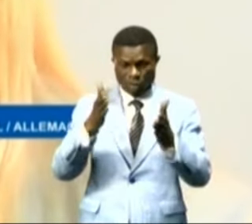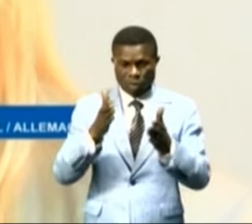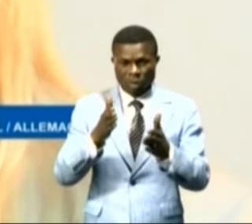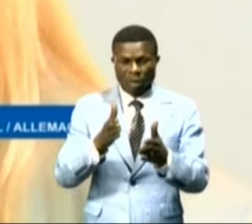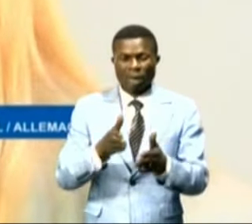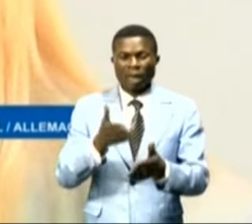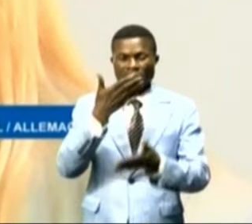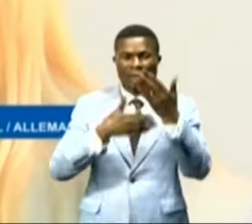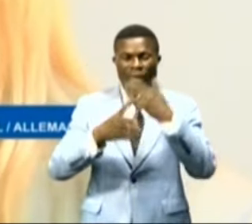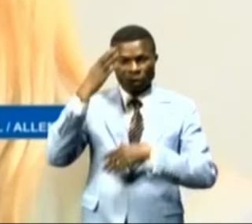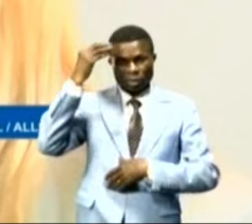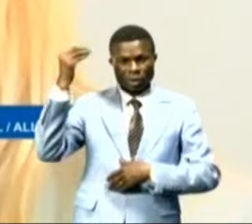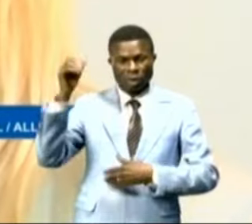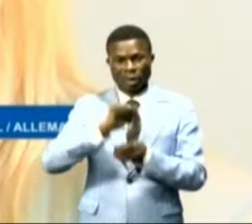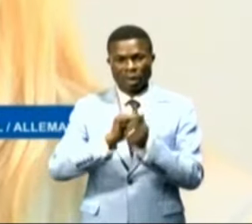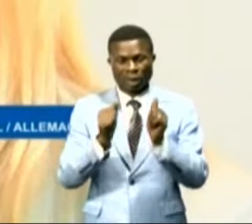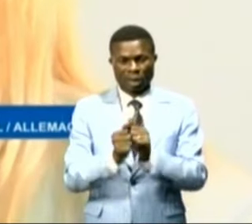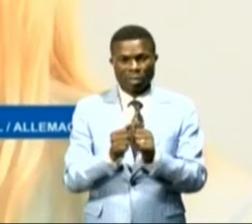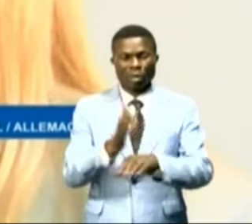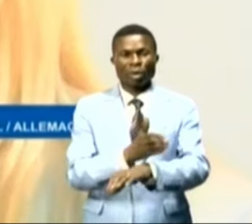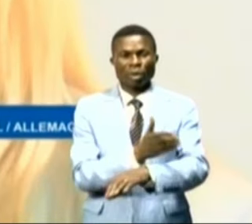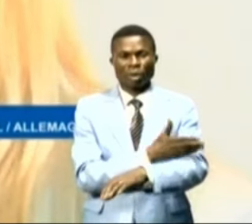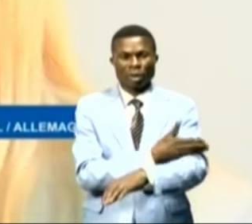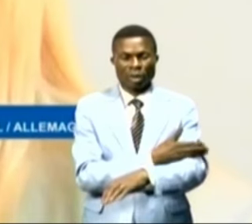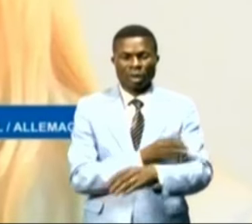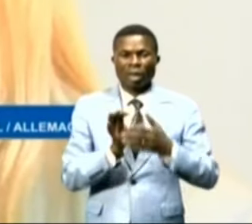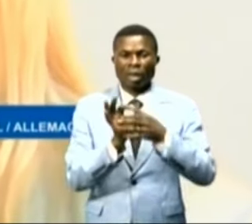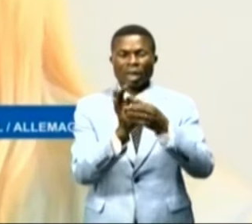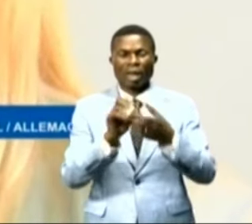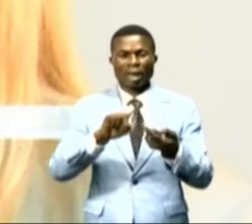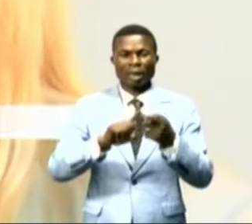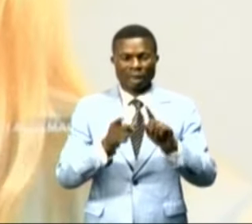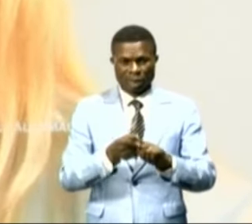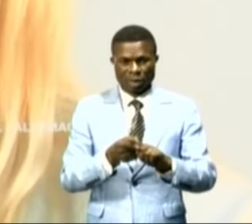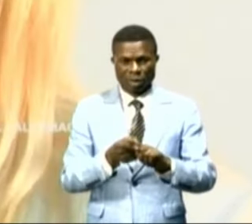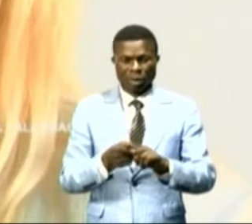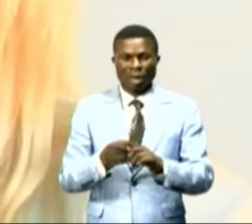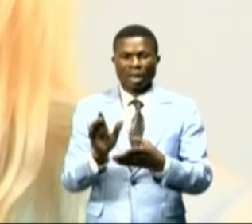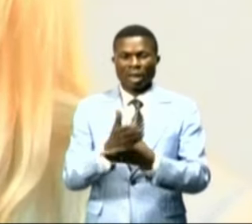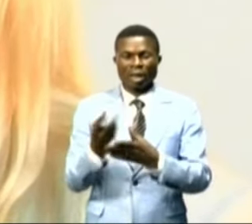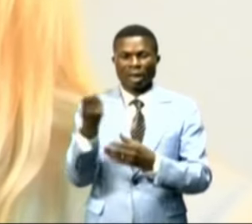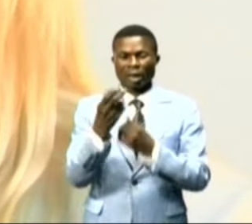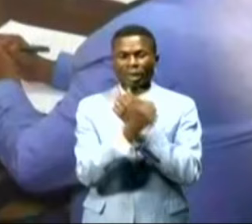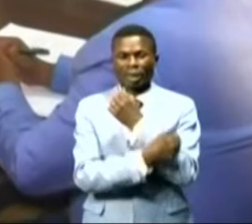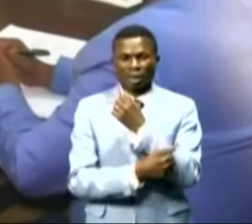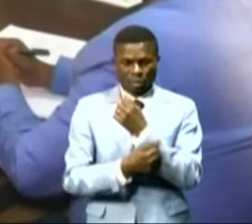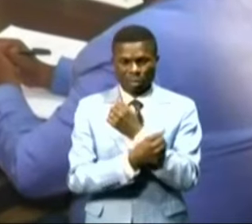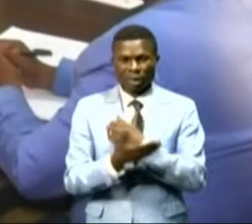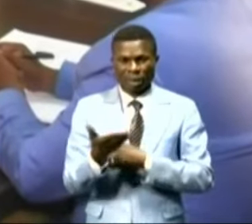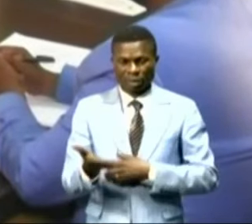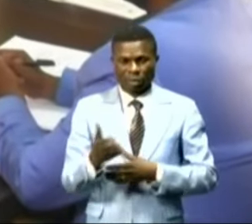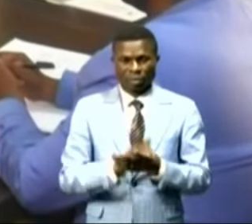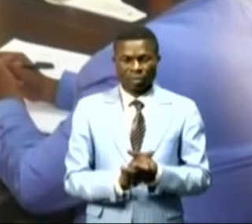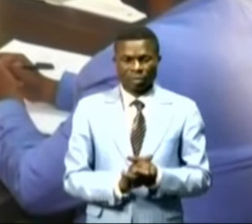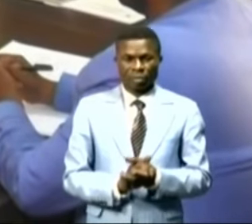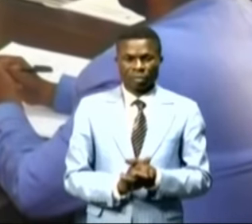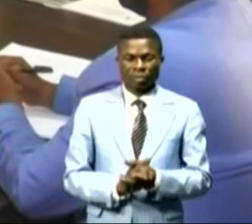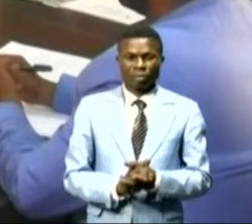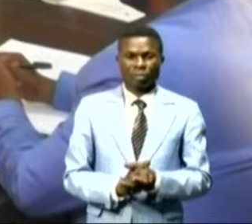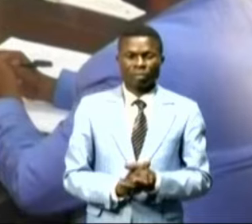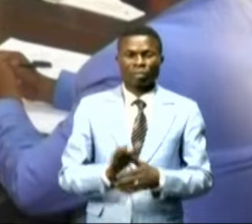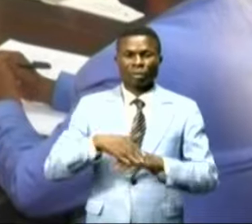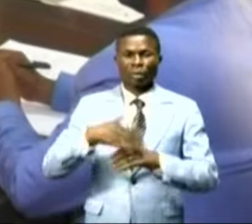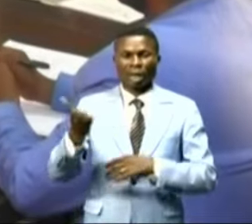par rapport au renforcement de coopération, de collaboration entre nos deux nations. La pré-MONUSCO,